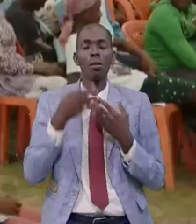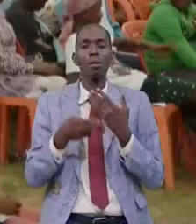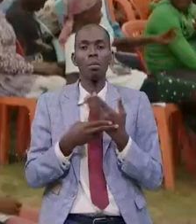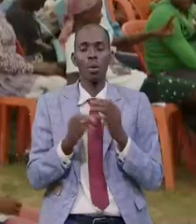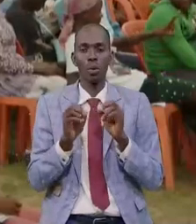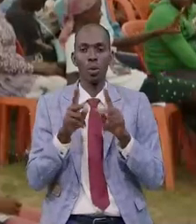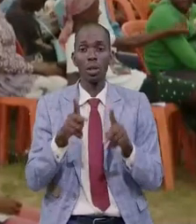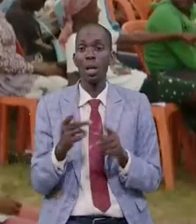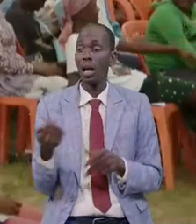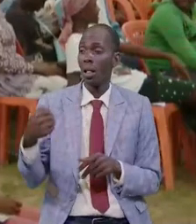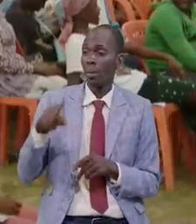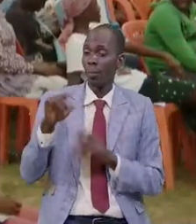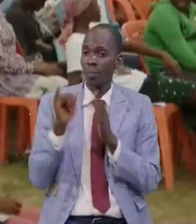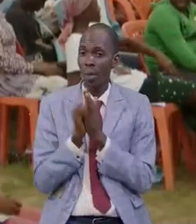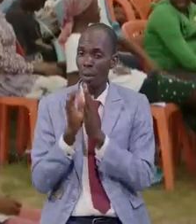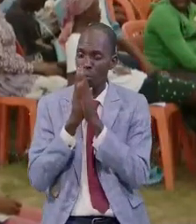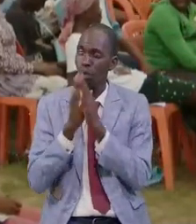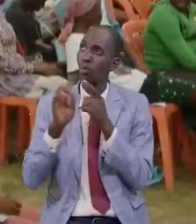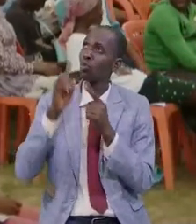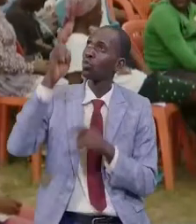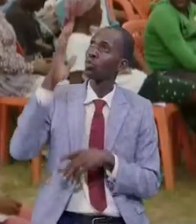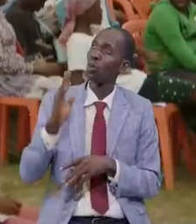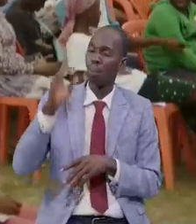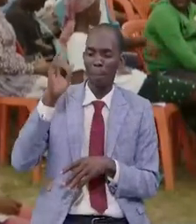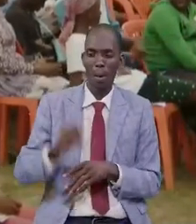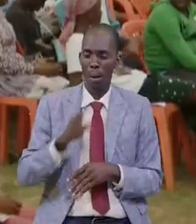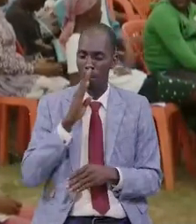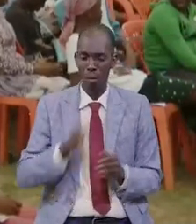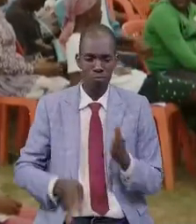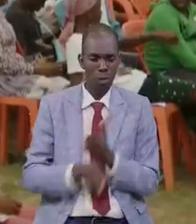sera jeté dans la fusse au